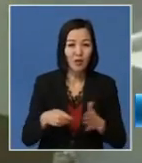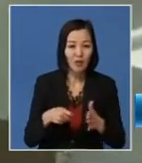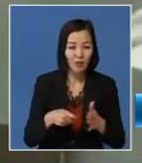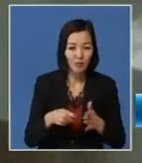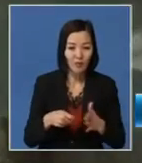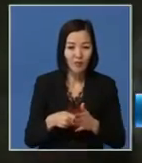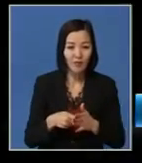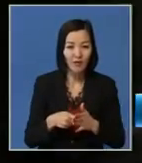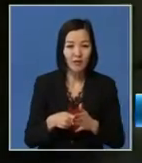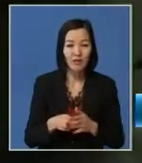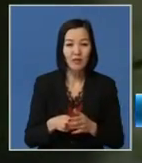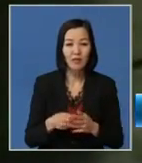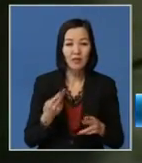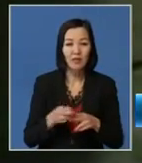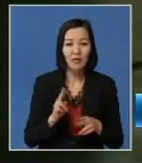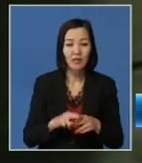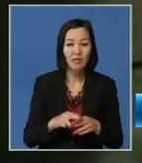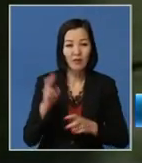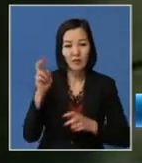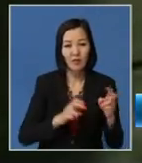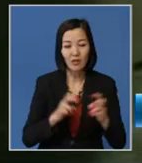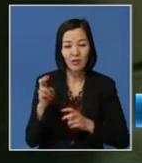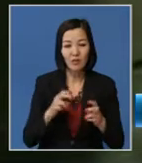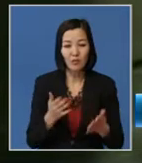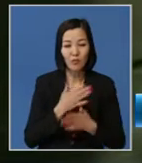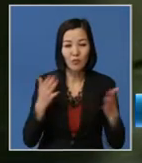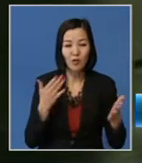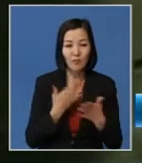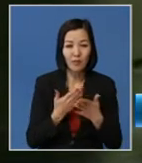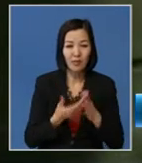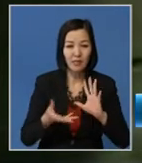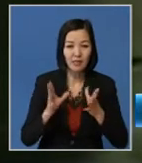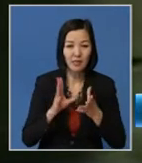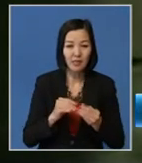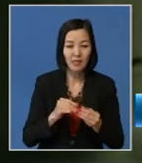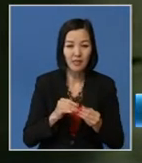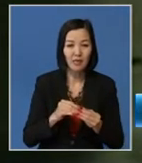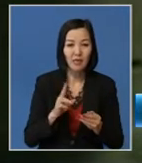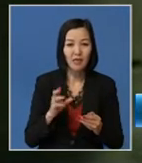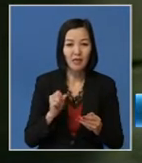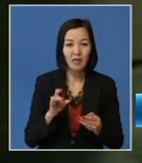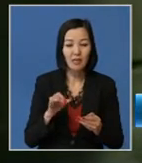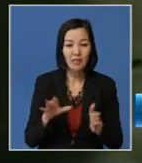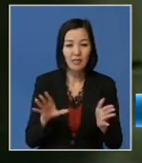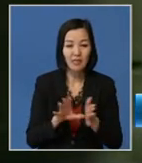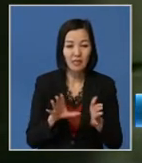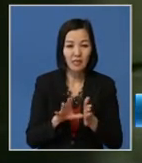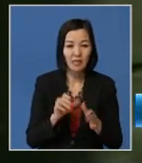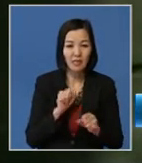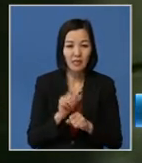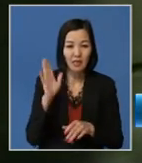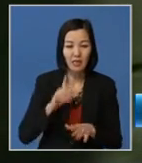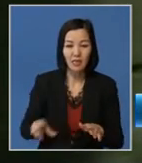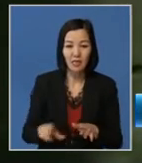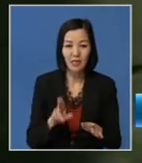товарища Трифоничинка ИК. Это, пожалуй, один из самых главных показателей того, что каскад Каратальский ГЭС на реке Каратал